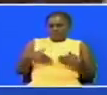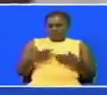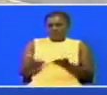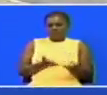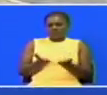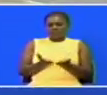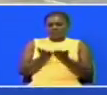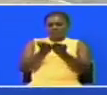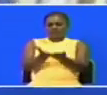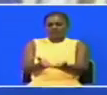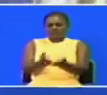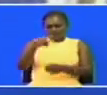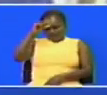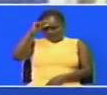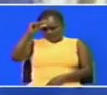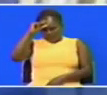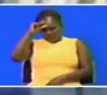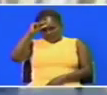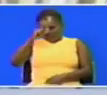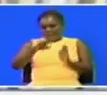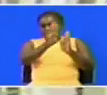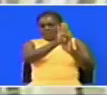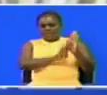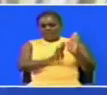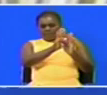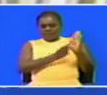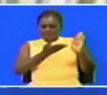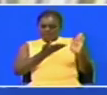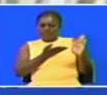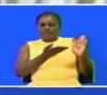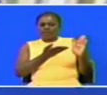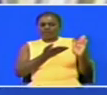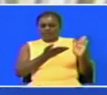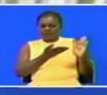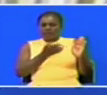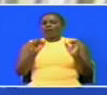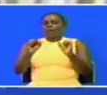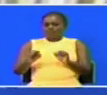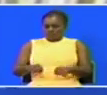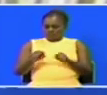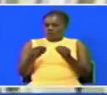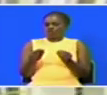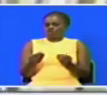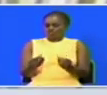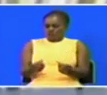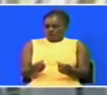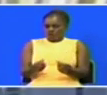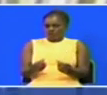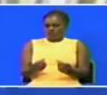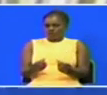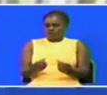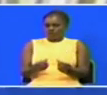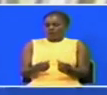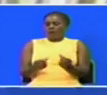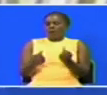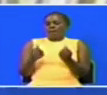zao kwa serikali. This bill is a response to a real dire